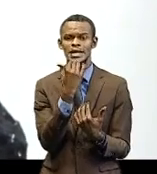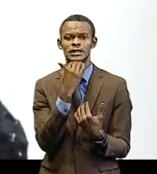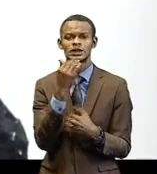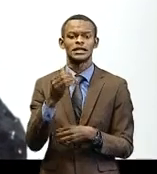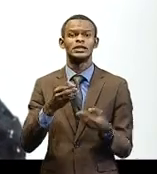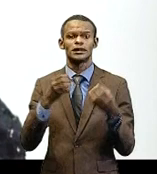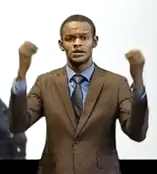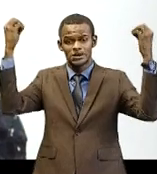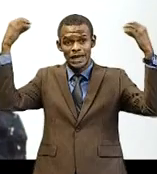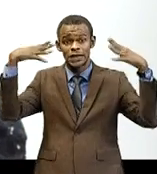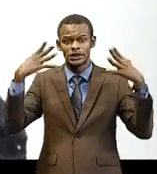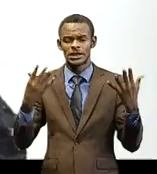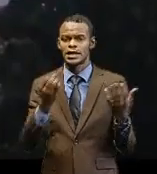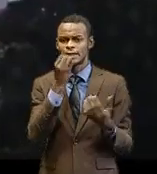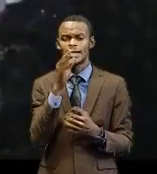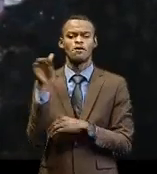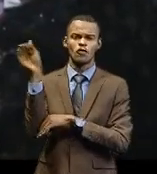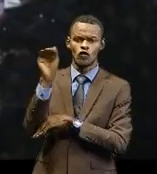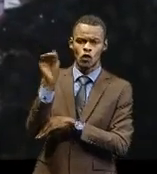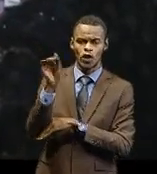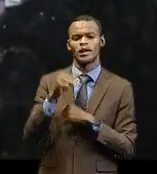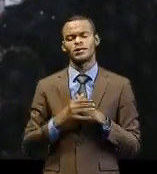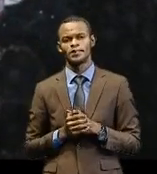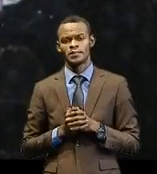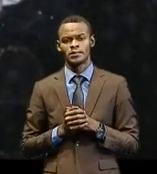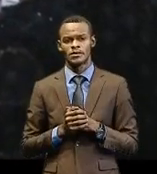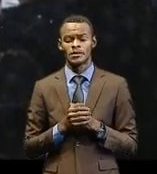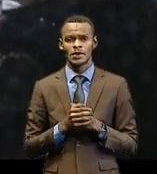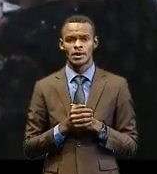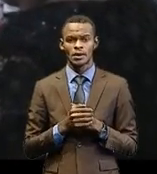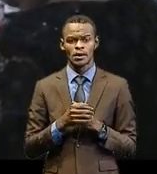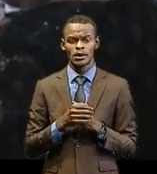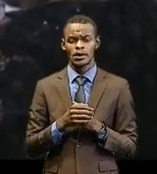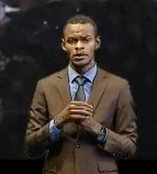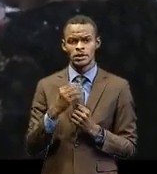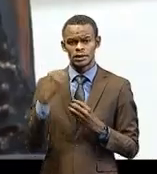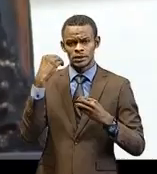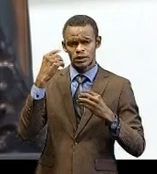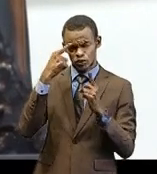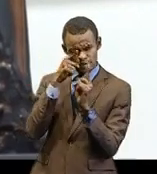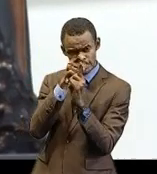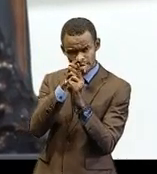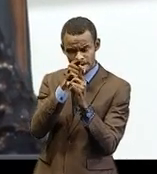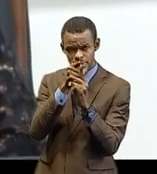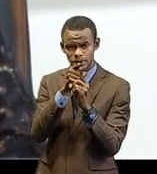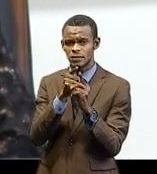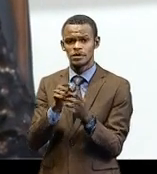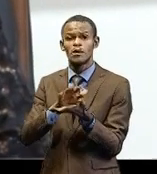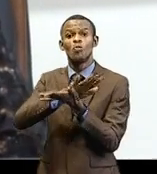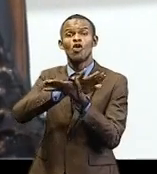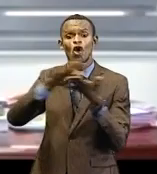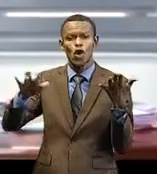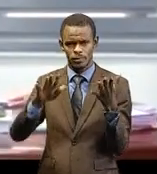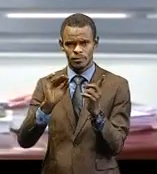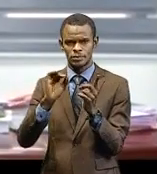et défis écologiques de l'heure. Dans les soucis d'assainir la gestion du secteur de l'environnement, d'instaurer